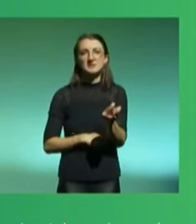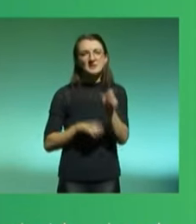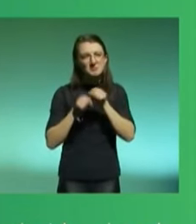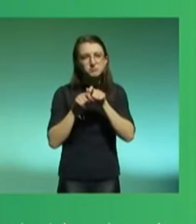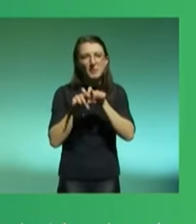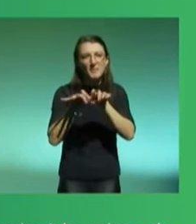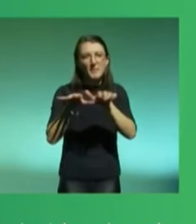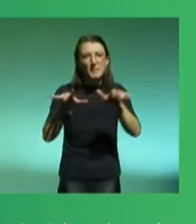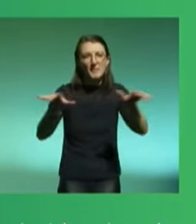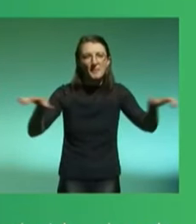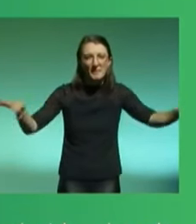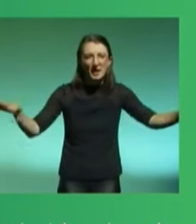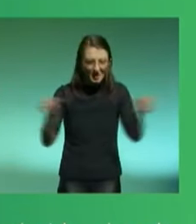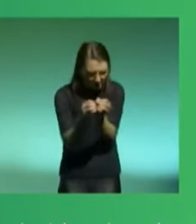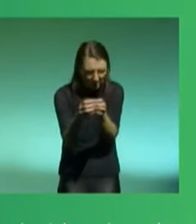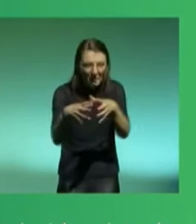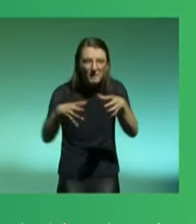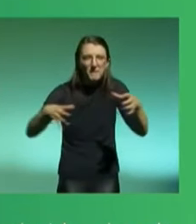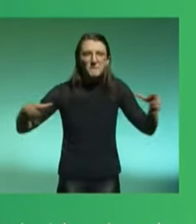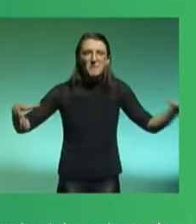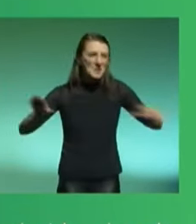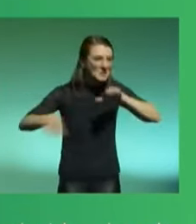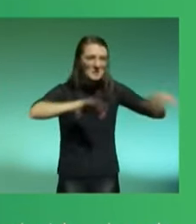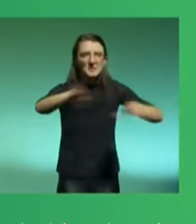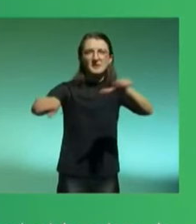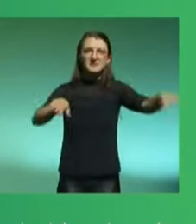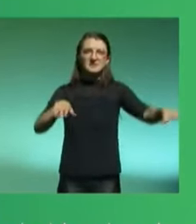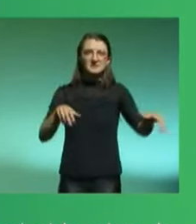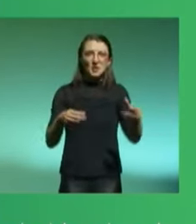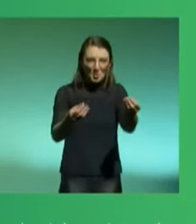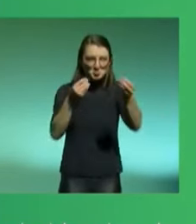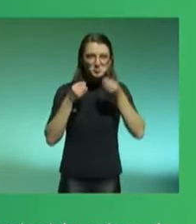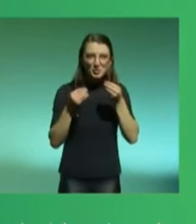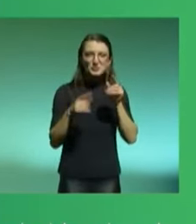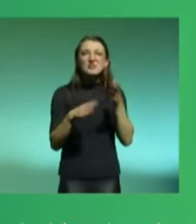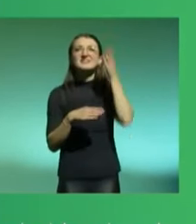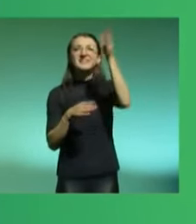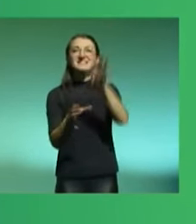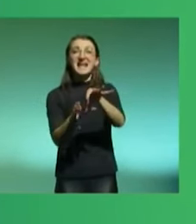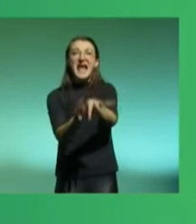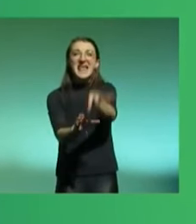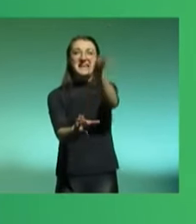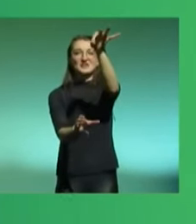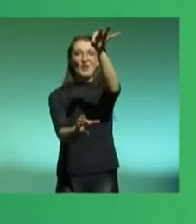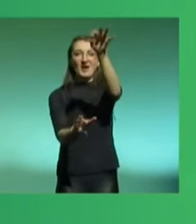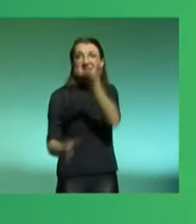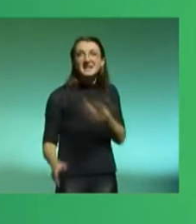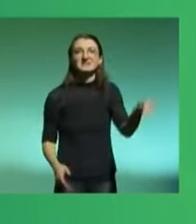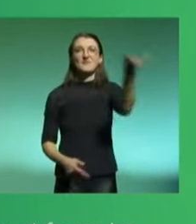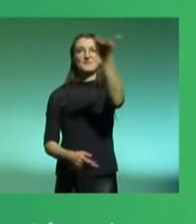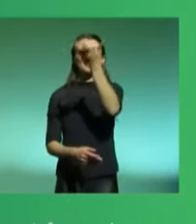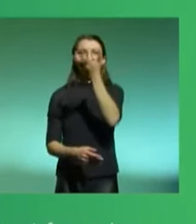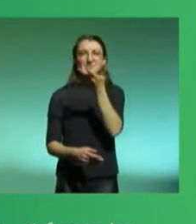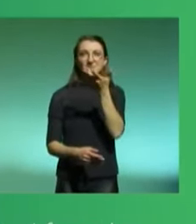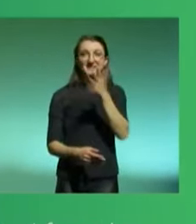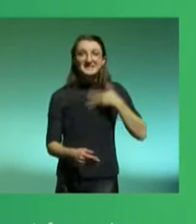dépasse multiplie et Force Les Portes du Destin électoral gr à vous gr à